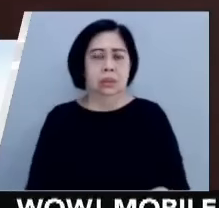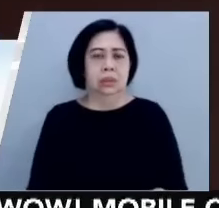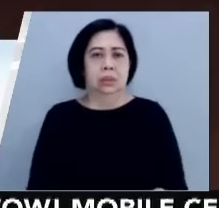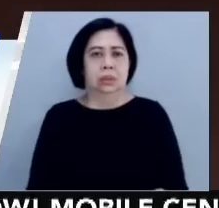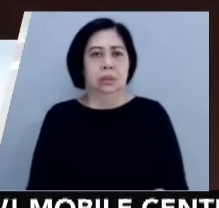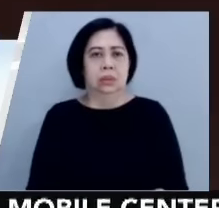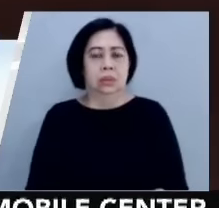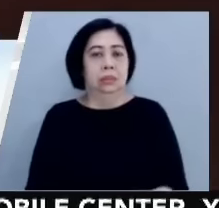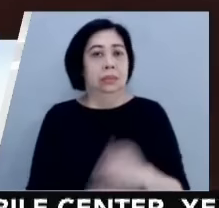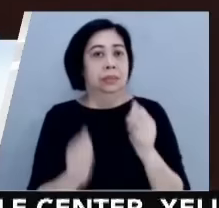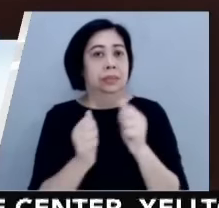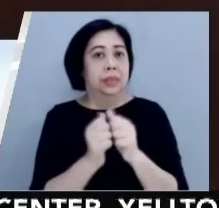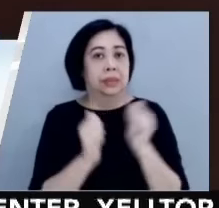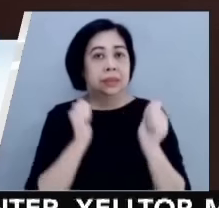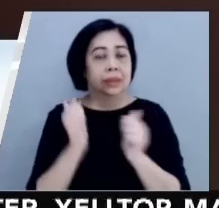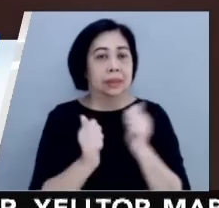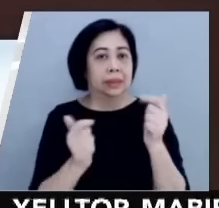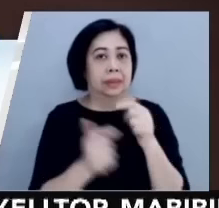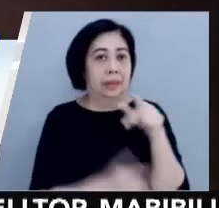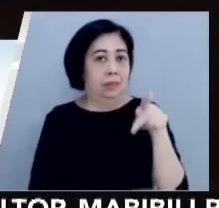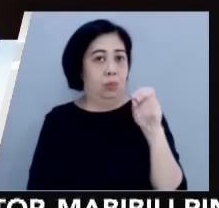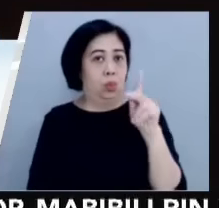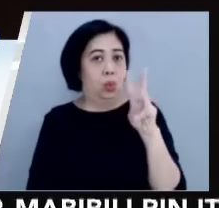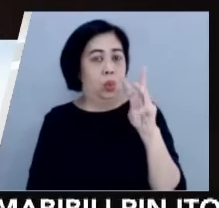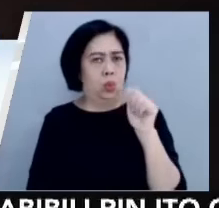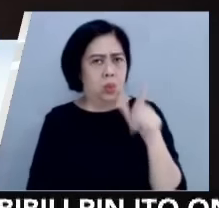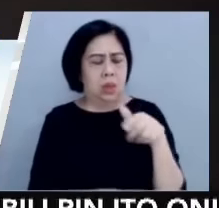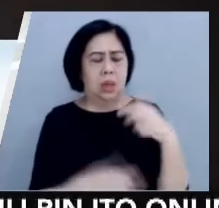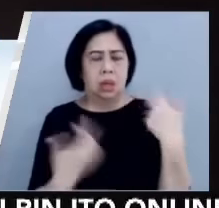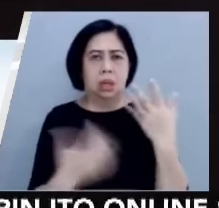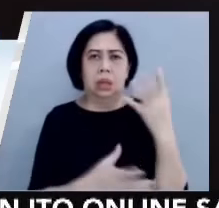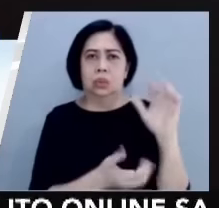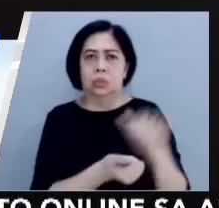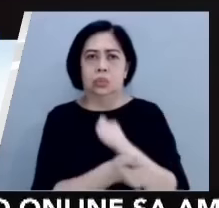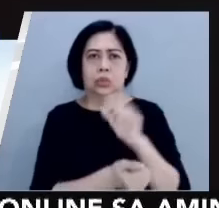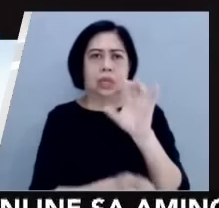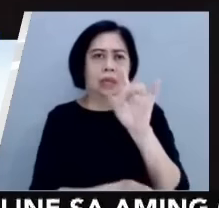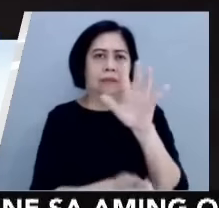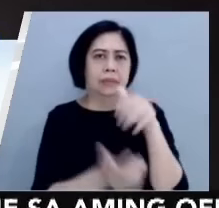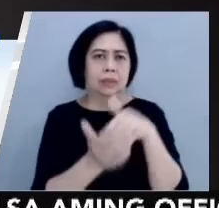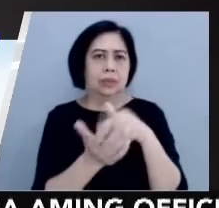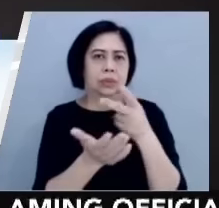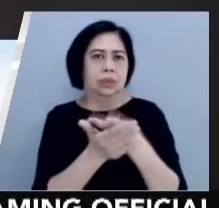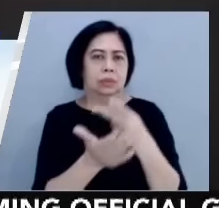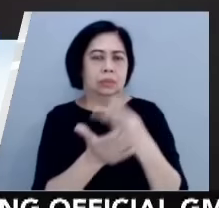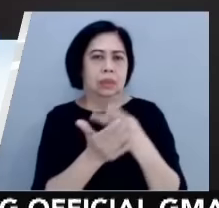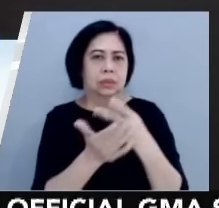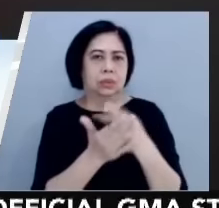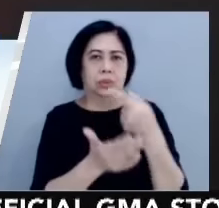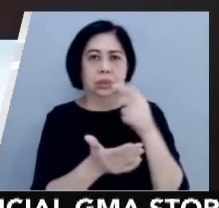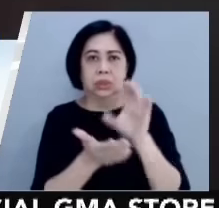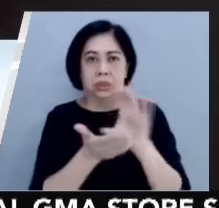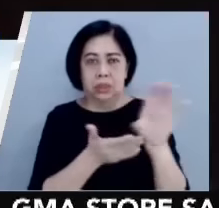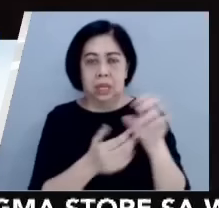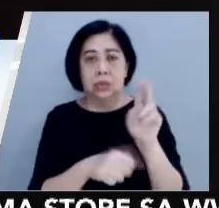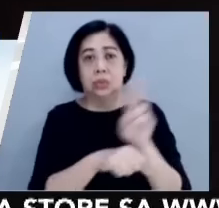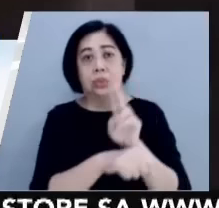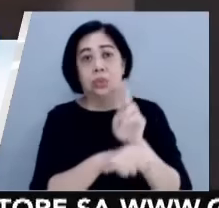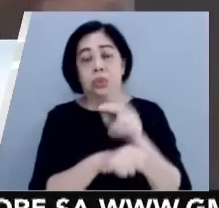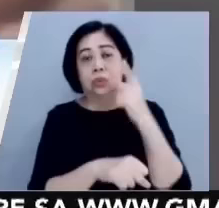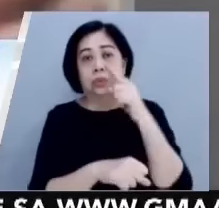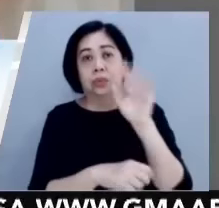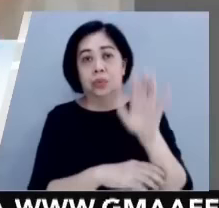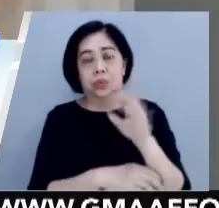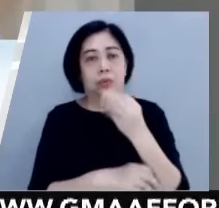ang actress-comedian na si Pokwang, gumising na nalimas ang 85,000 pesos sa kanyang GCash account na ginagamit niya para sa kanyang food